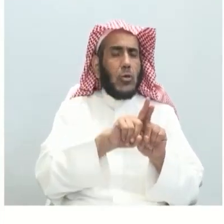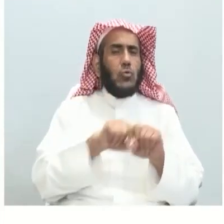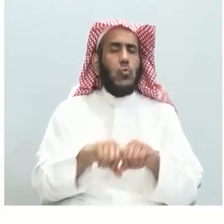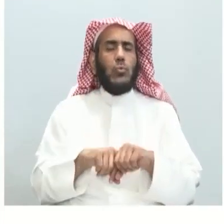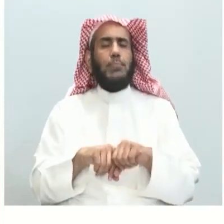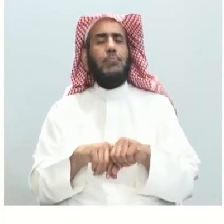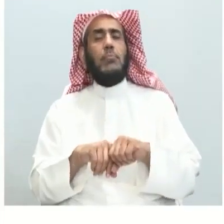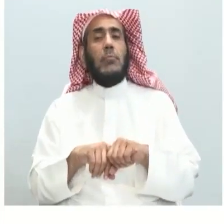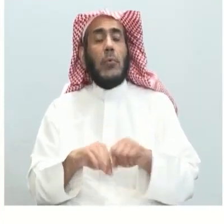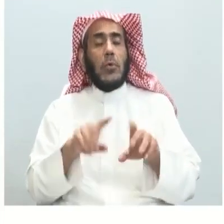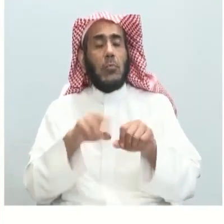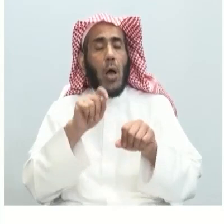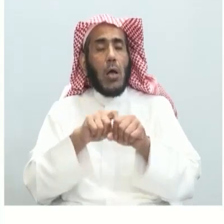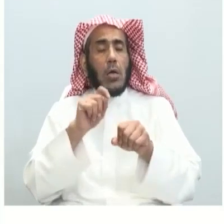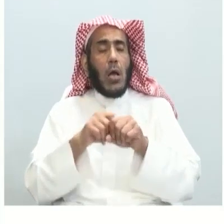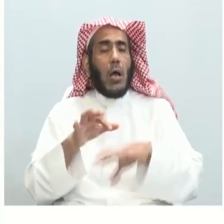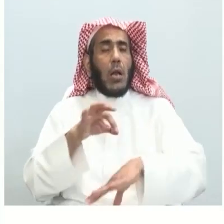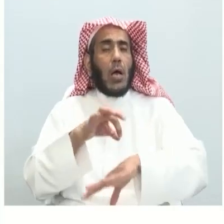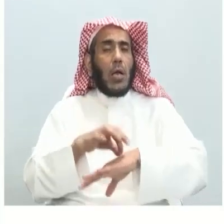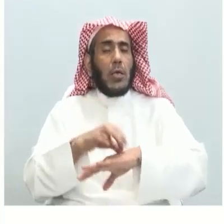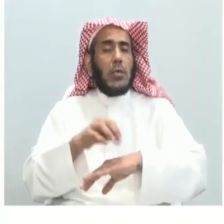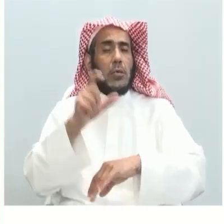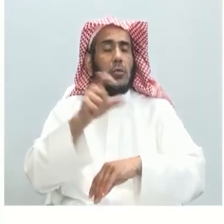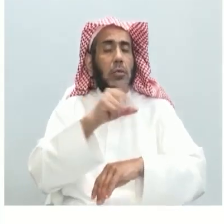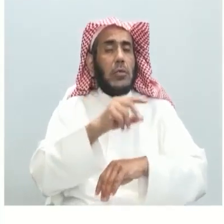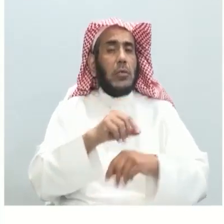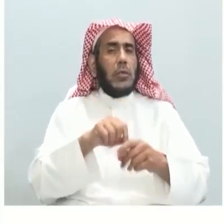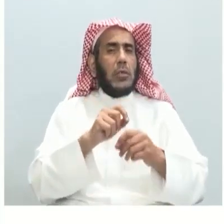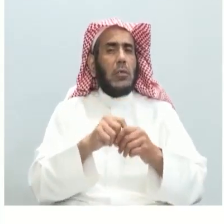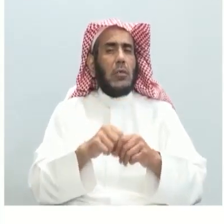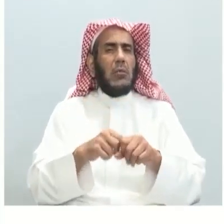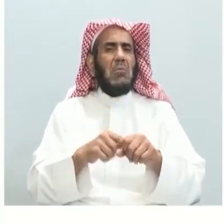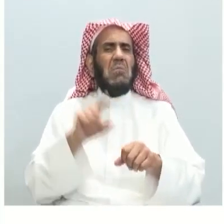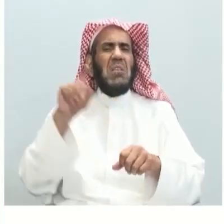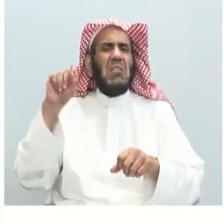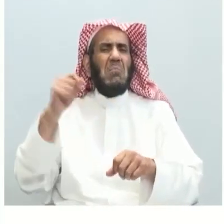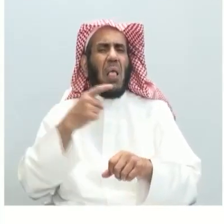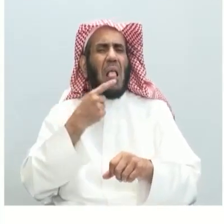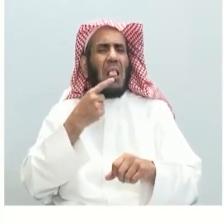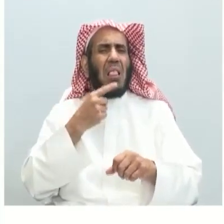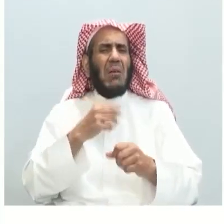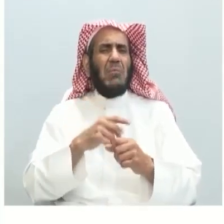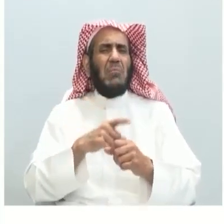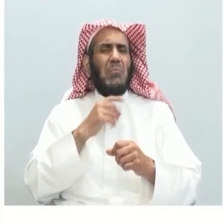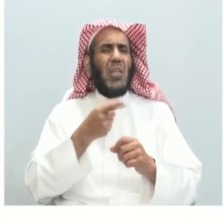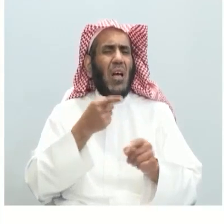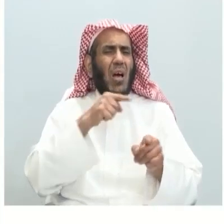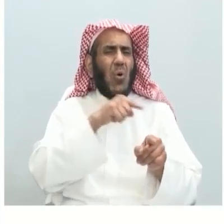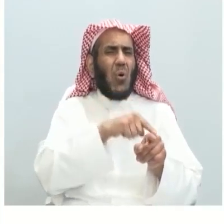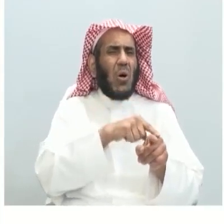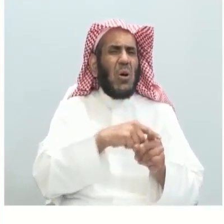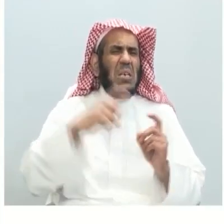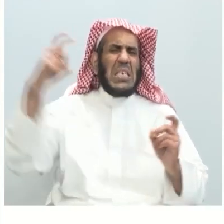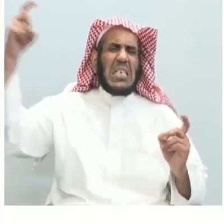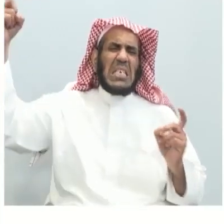يشركون خلق الانسان من نطفه فاذا